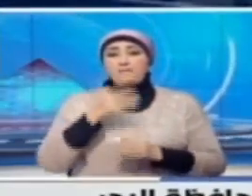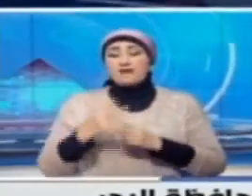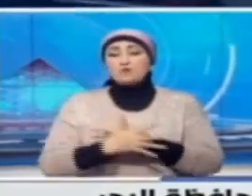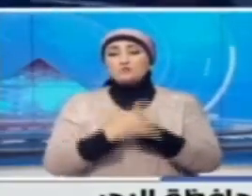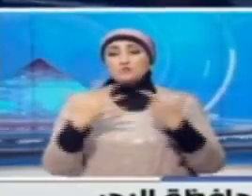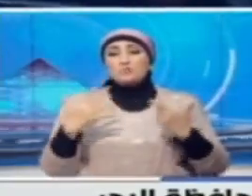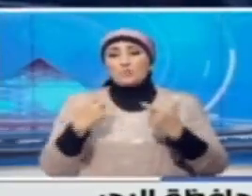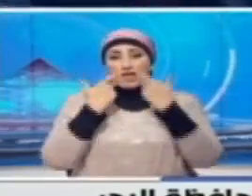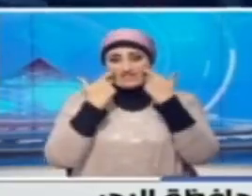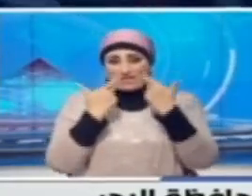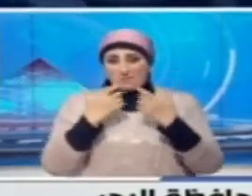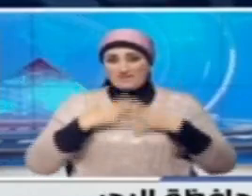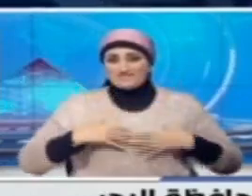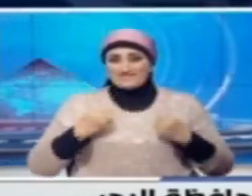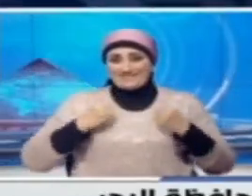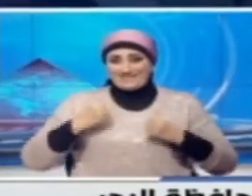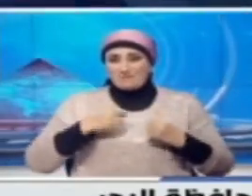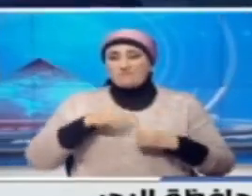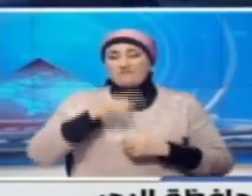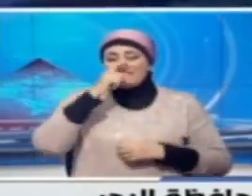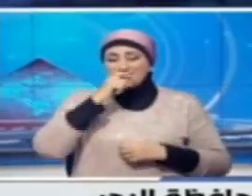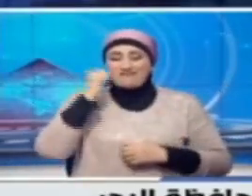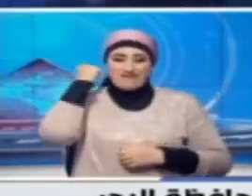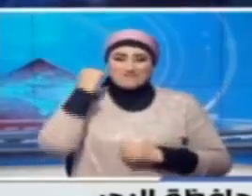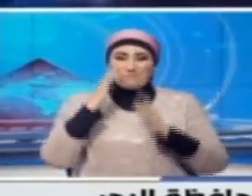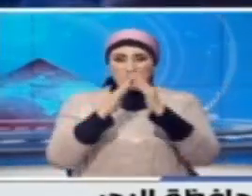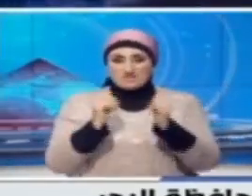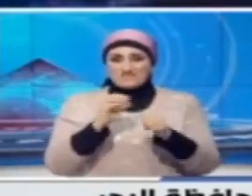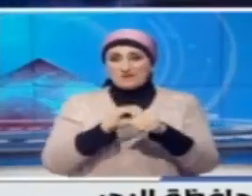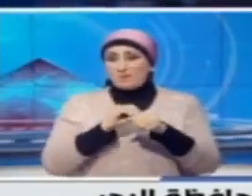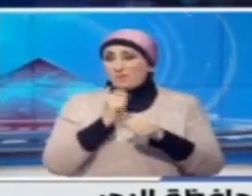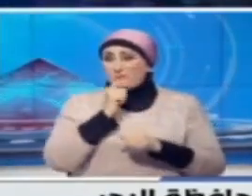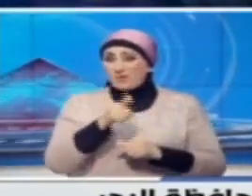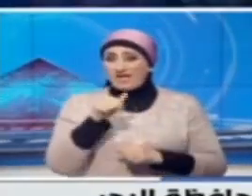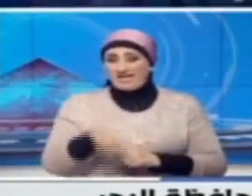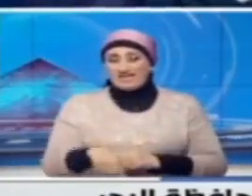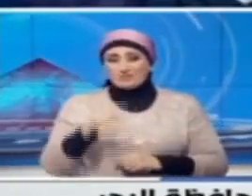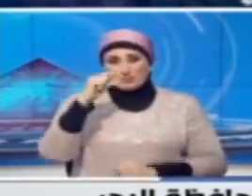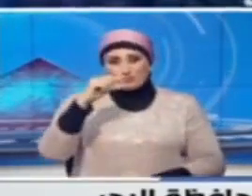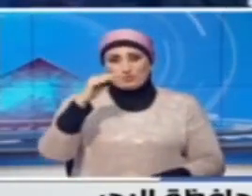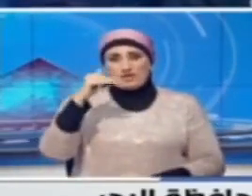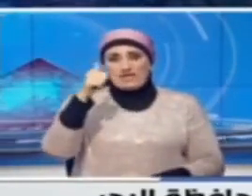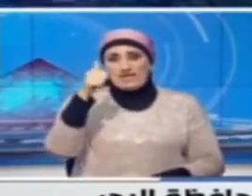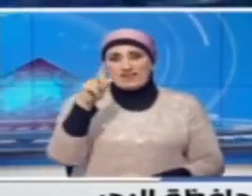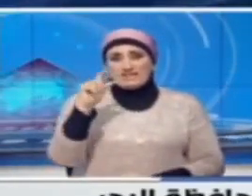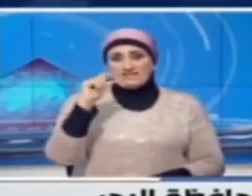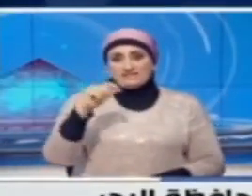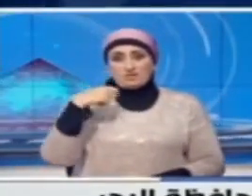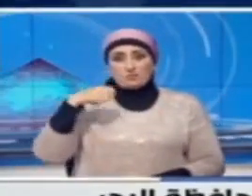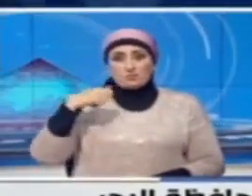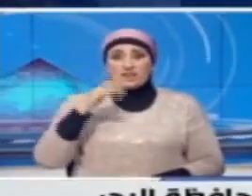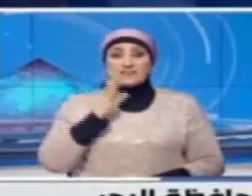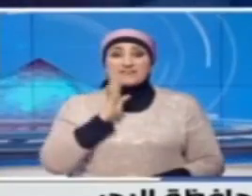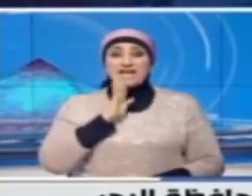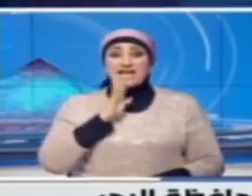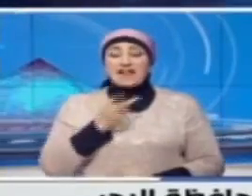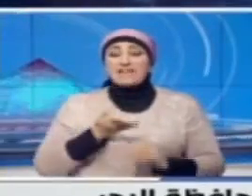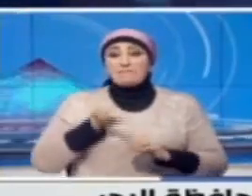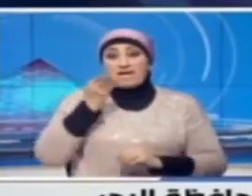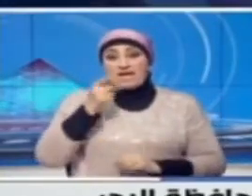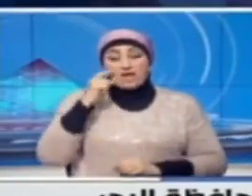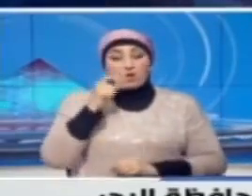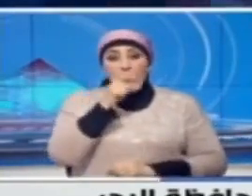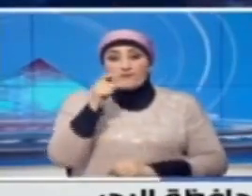التوعية الصحية بمحافظات صعيد مصر، الذي أطلقه الدكتور خالد عبد الغفار وزير التعليم العالي والبحث